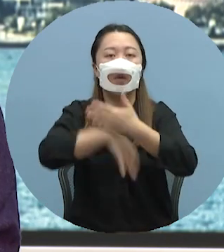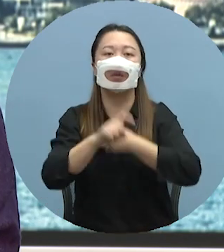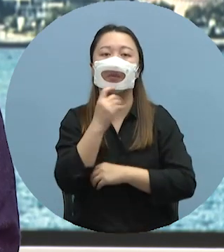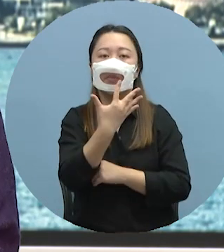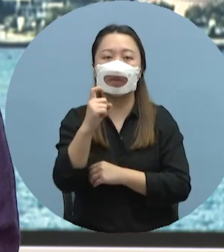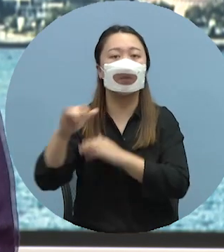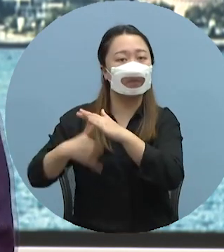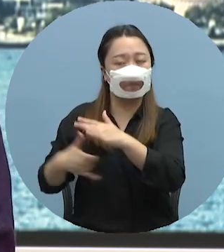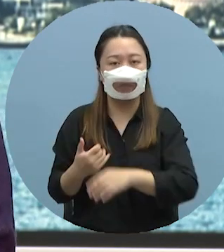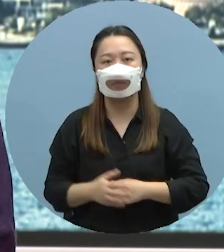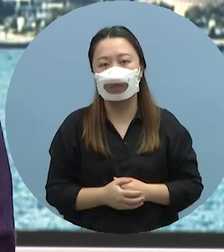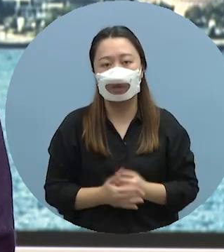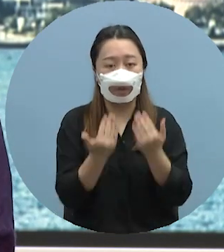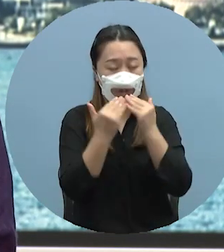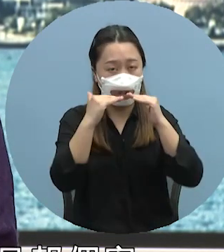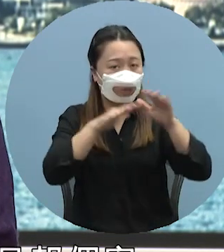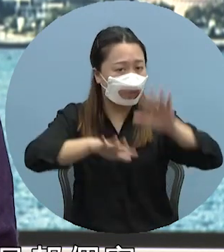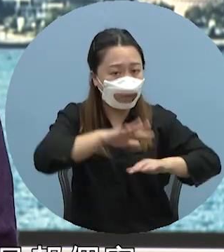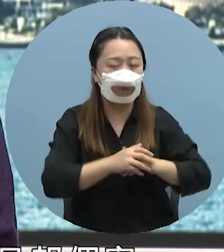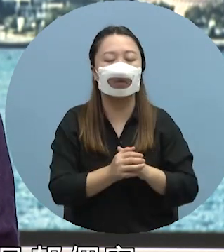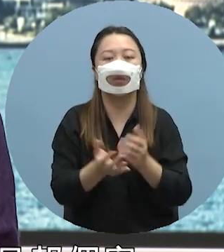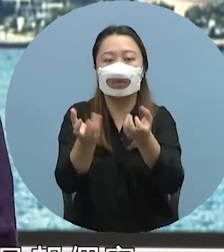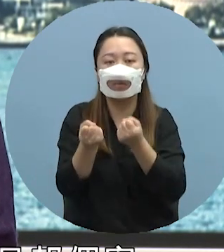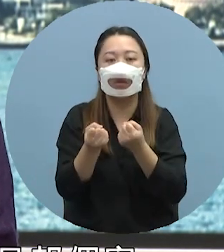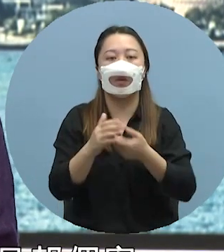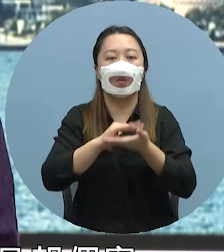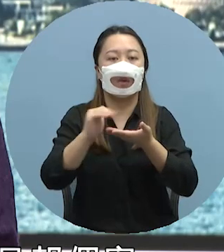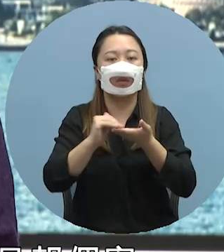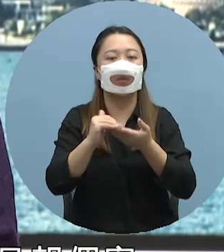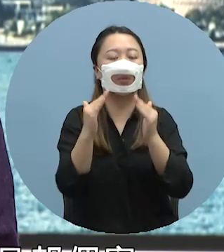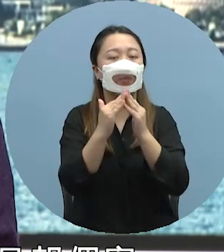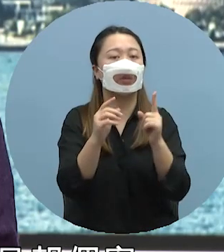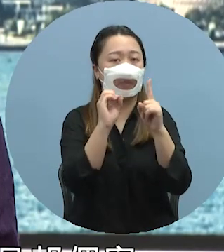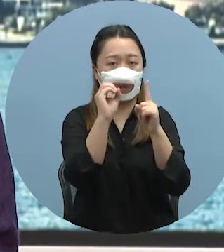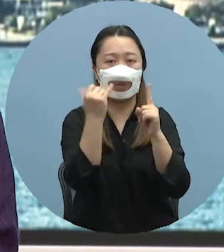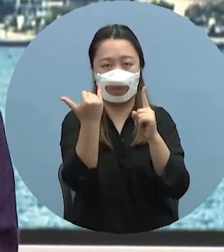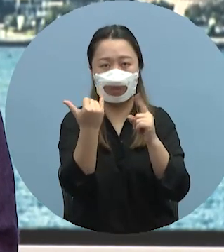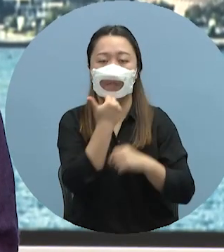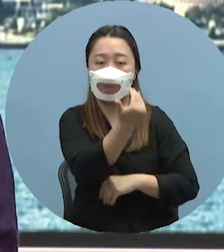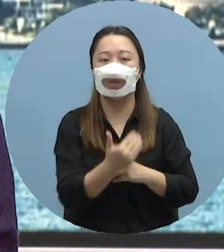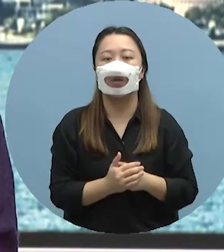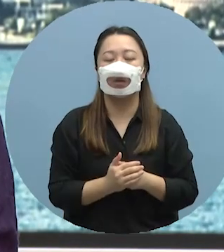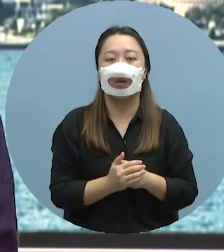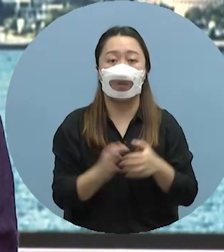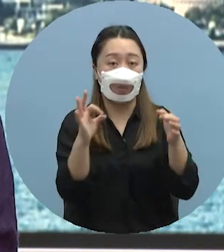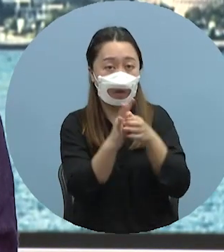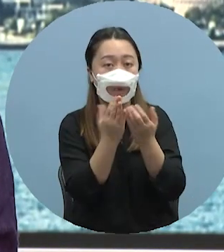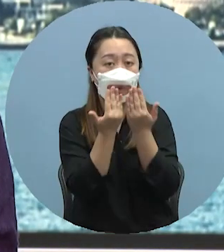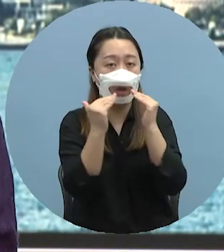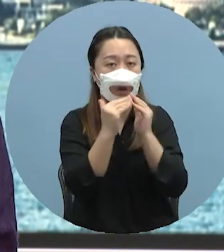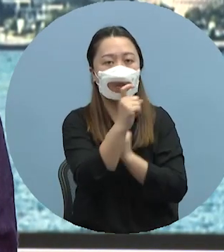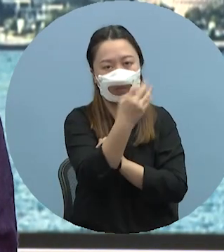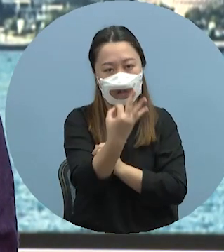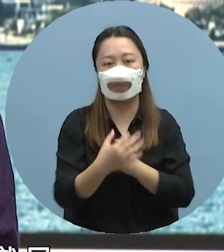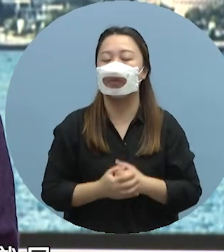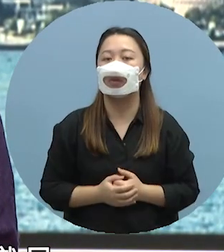輸入性個案，在學校來說我們就收到106宗陽性情報，就是來自93間